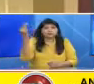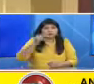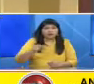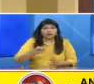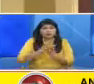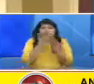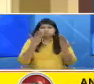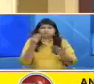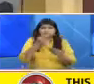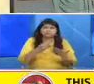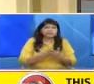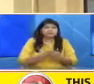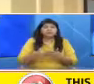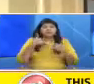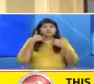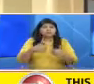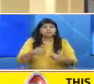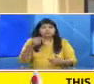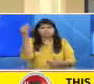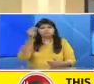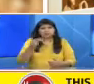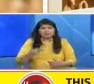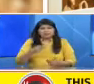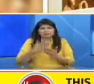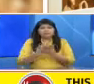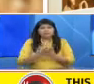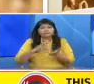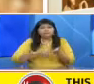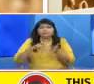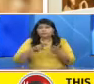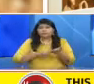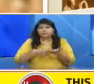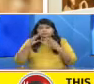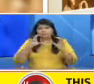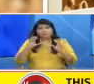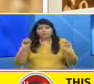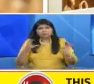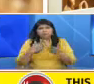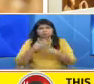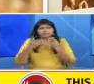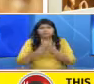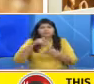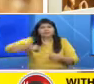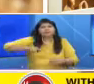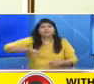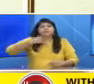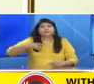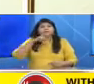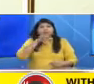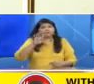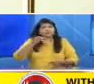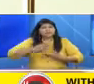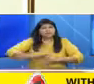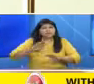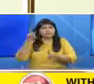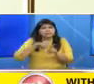पैनल्स बनाए। इस अनमोल कलाकारी की वेनिस में जबरदस्त चर्चा हुई। एक बार फिर गांधी जी की 150वीं जन्म